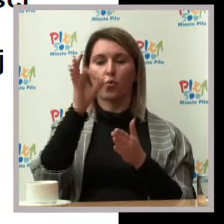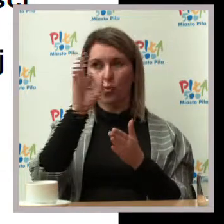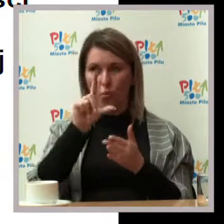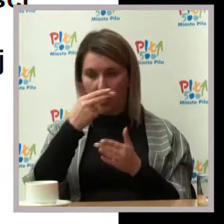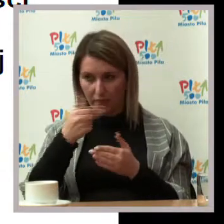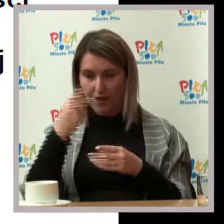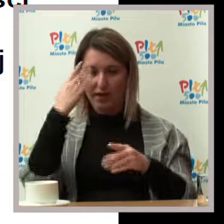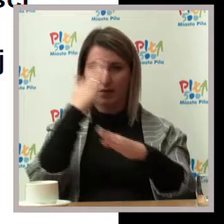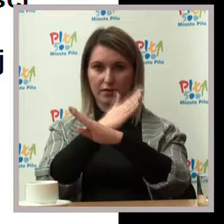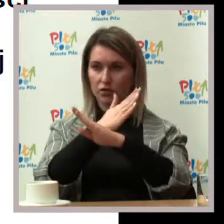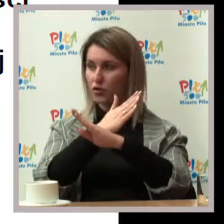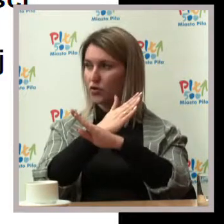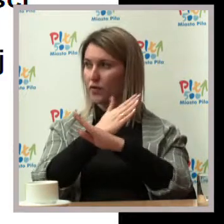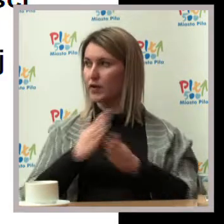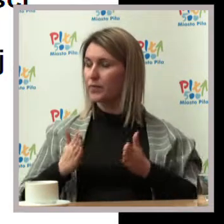skrzyżowania ulic